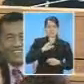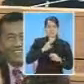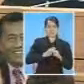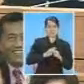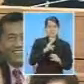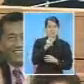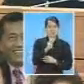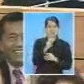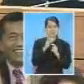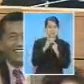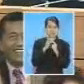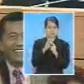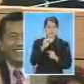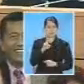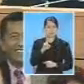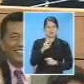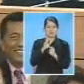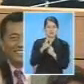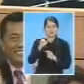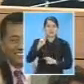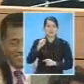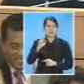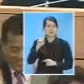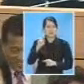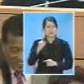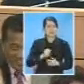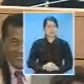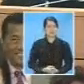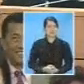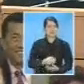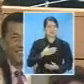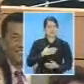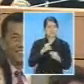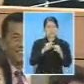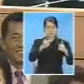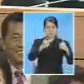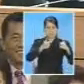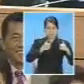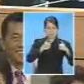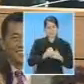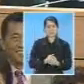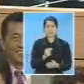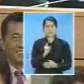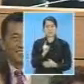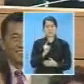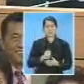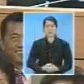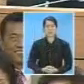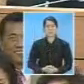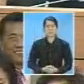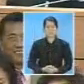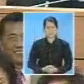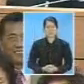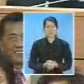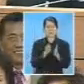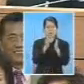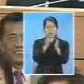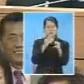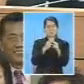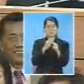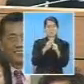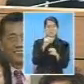ชื่อเก่งครับท่านประธานครับขออนุญาตใช้สิทธิ์พาดพิงนะครับสำหรับคุณสิริโชคโสภานะครับขออนุญาต